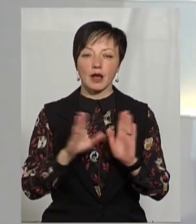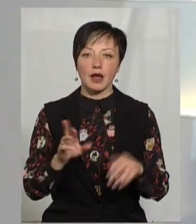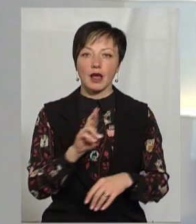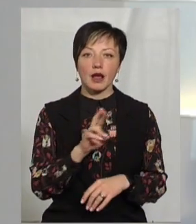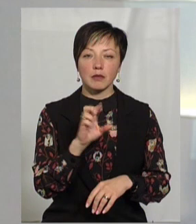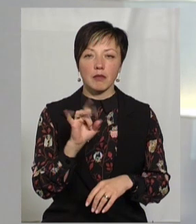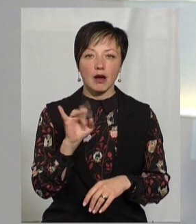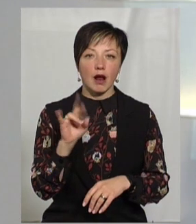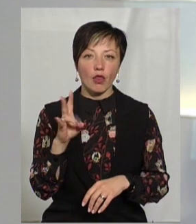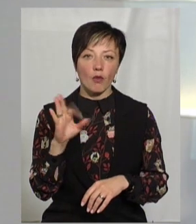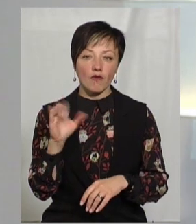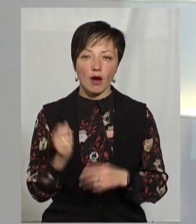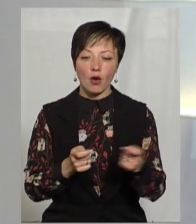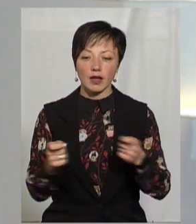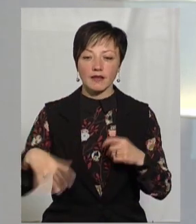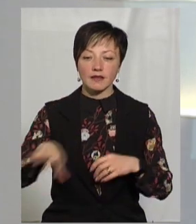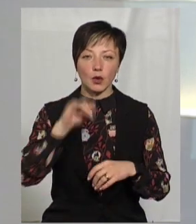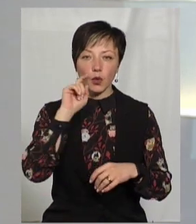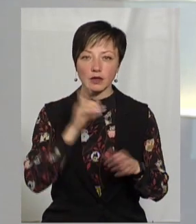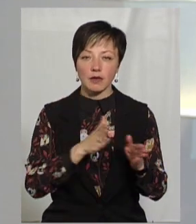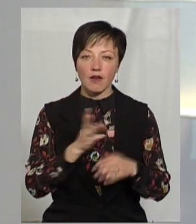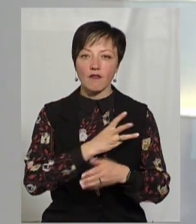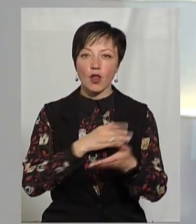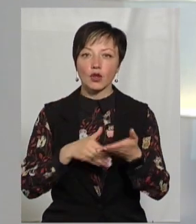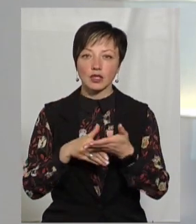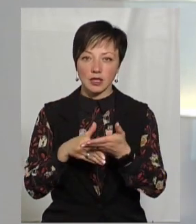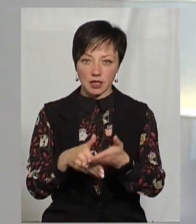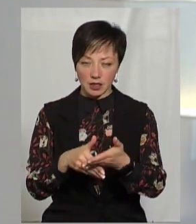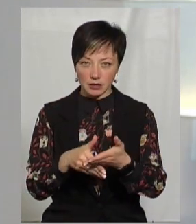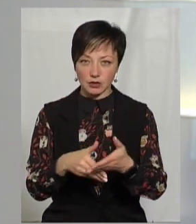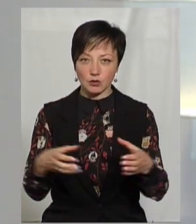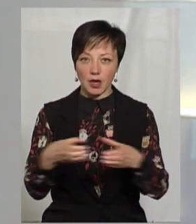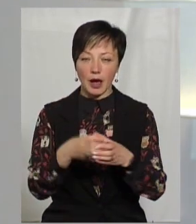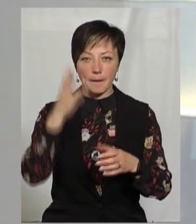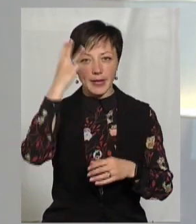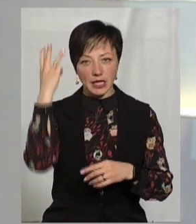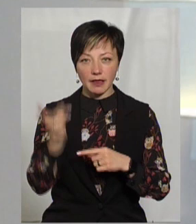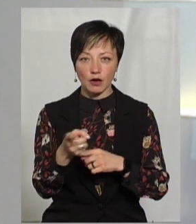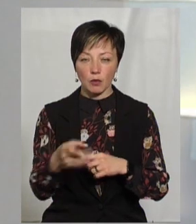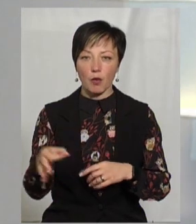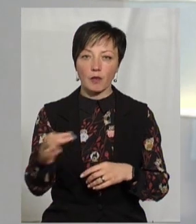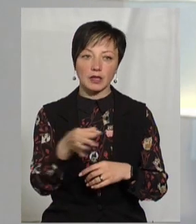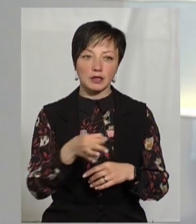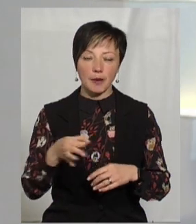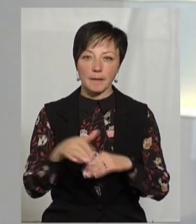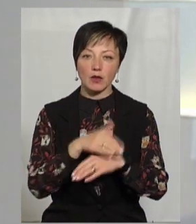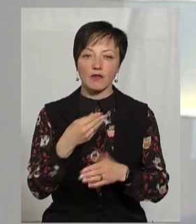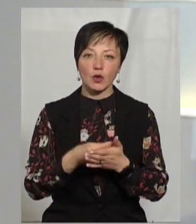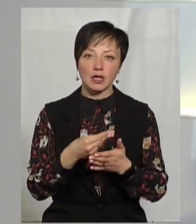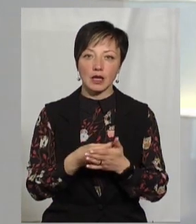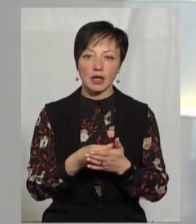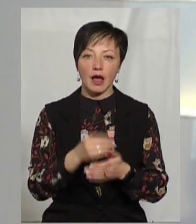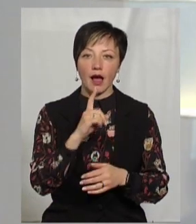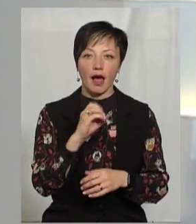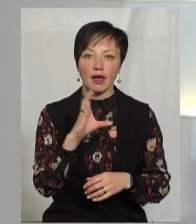Яна Баранова, координаторка всеукраїнської мережі «Волонтір ком'юніті» в Хмельницькій та Тернопільській областях при Хмельницькому благодійному